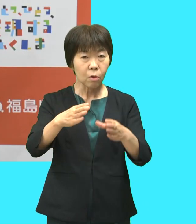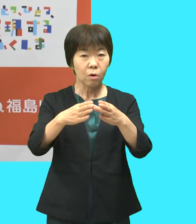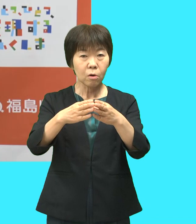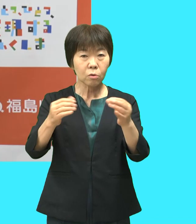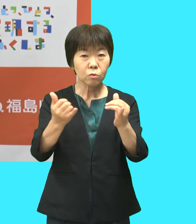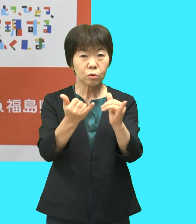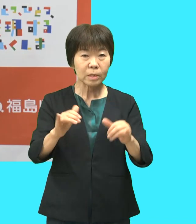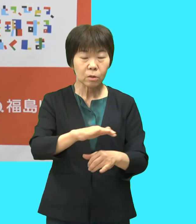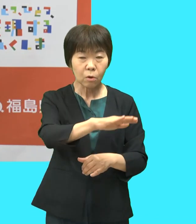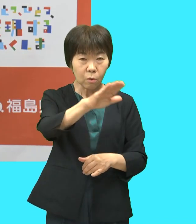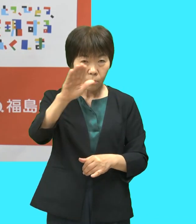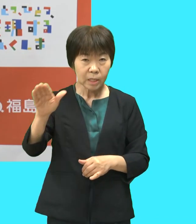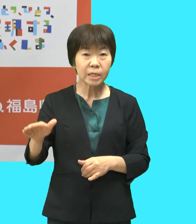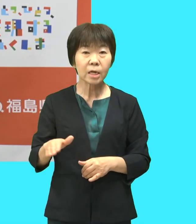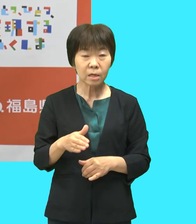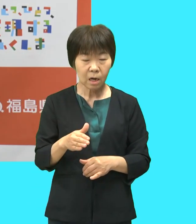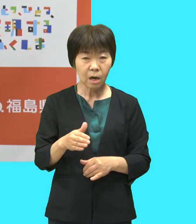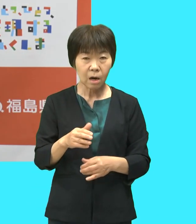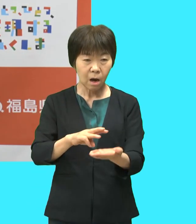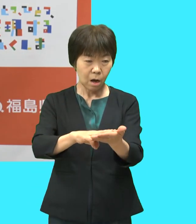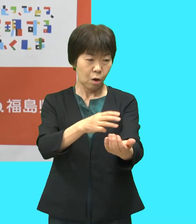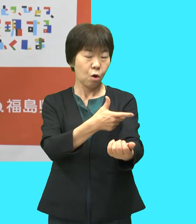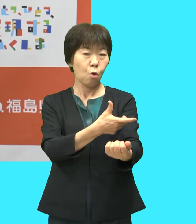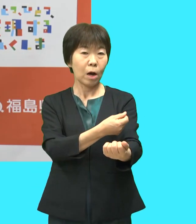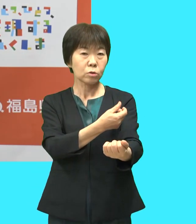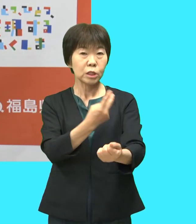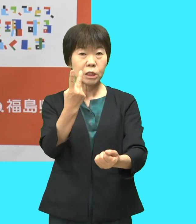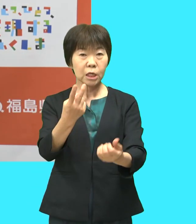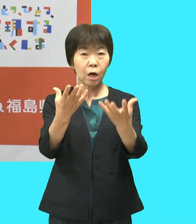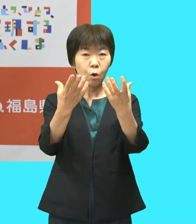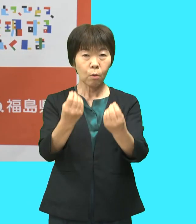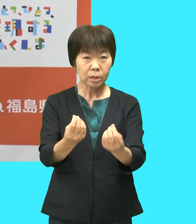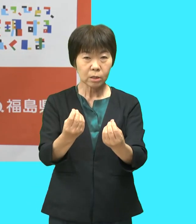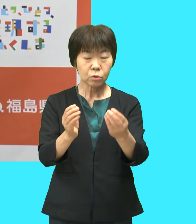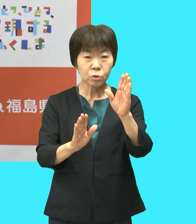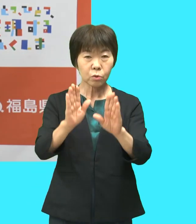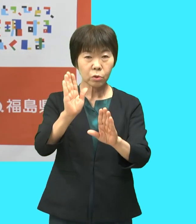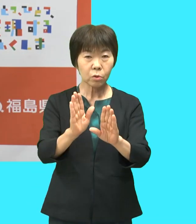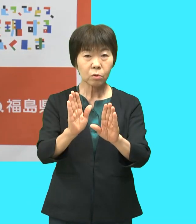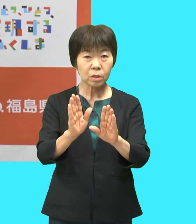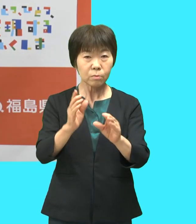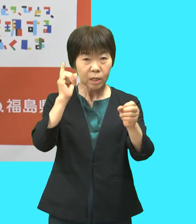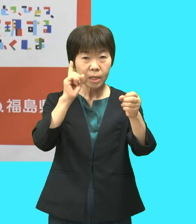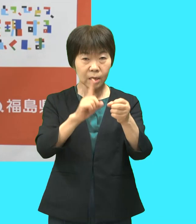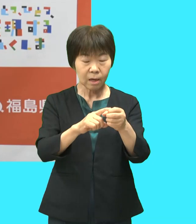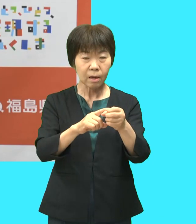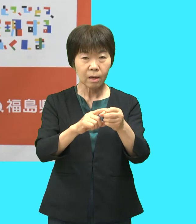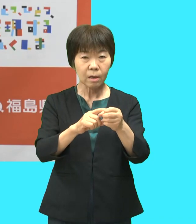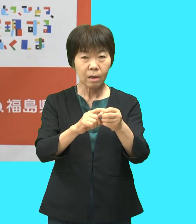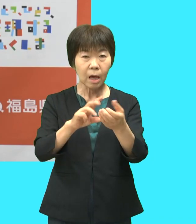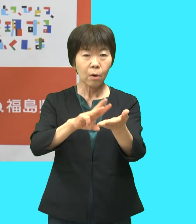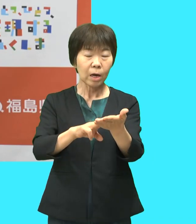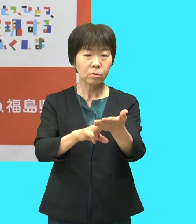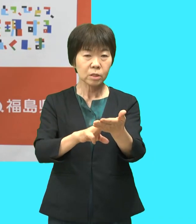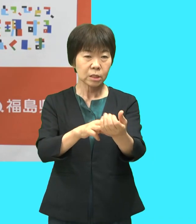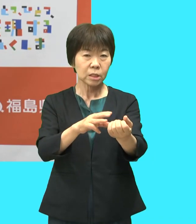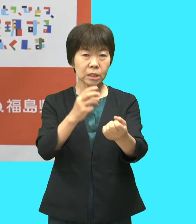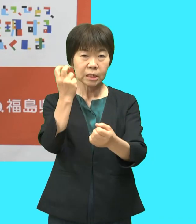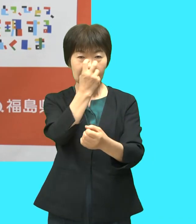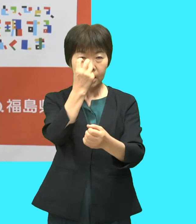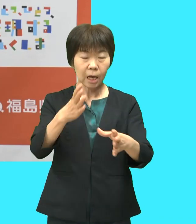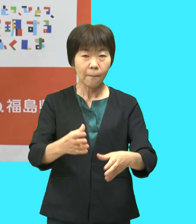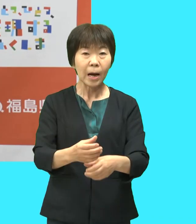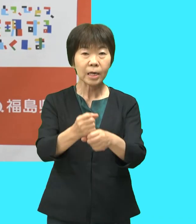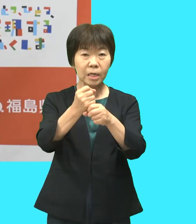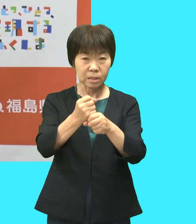方がワクチンを2回接種できているという状況に向けて、ワクチン検査パッケージ、これも極めて